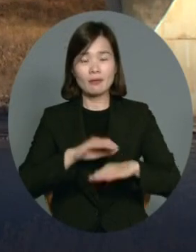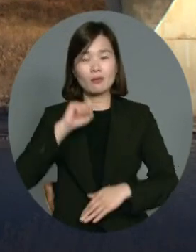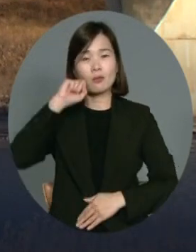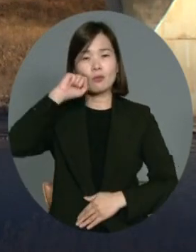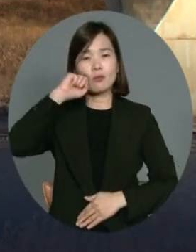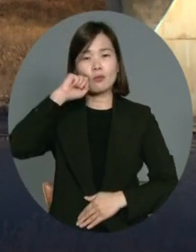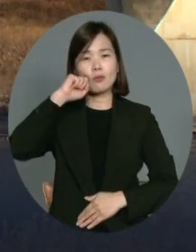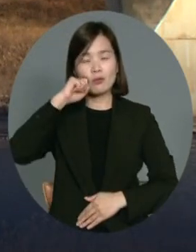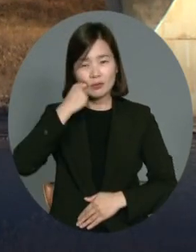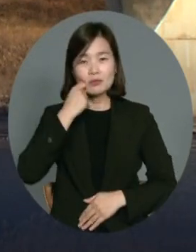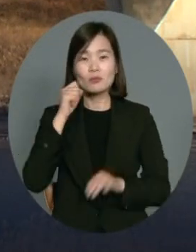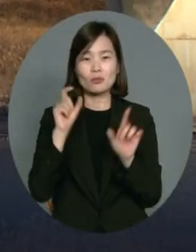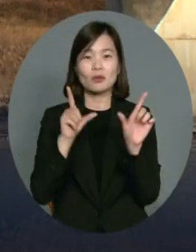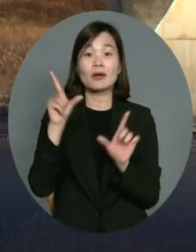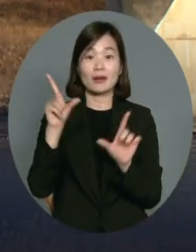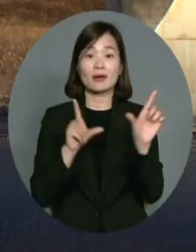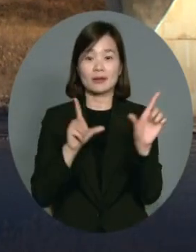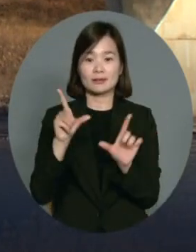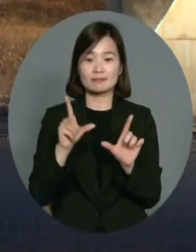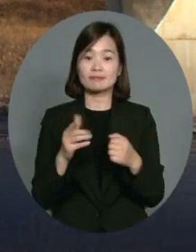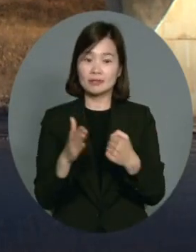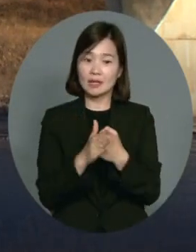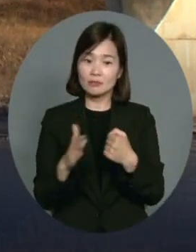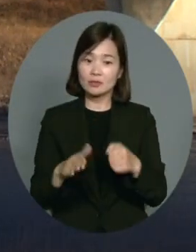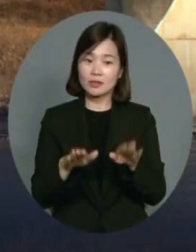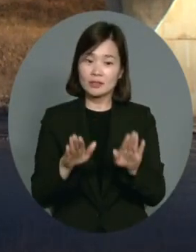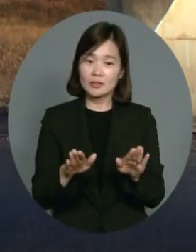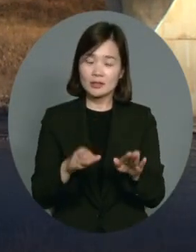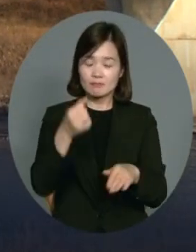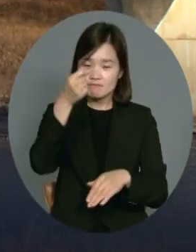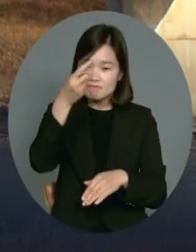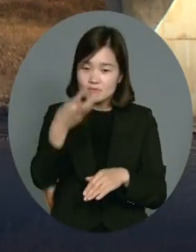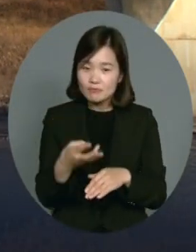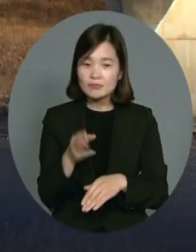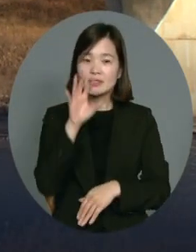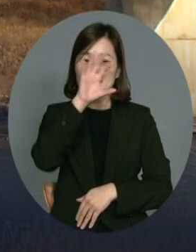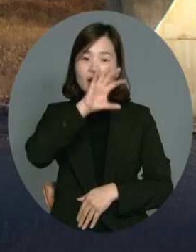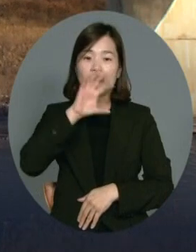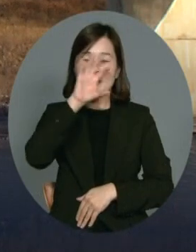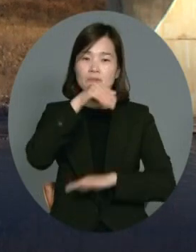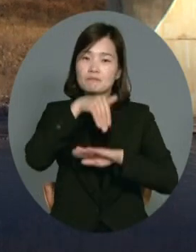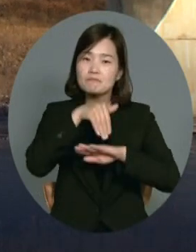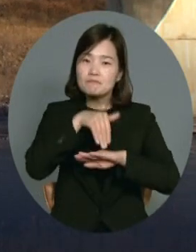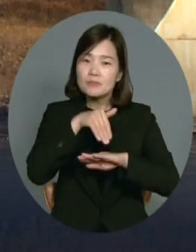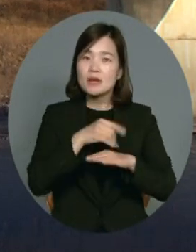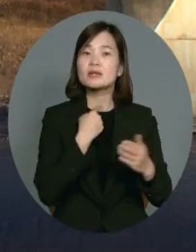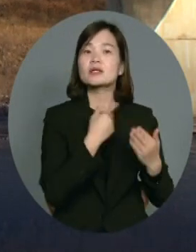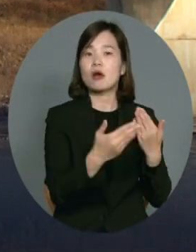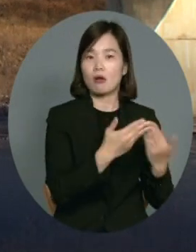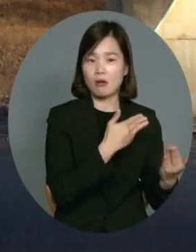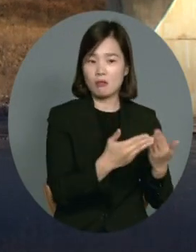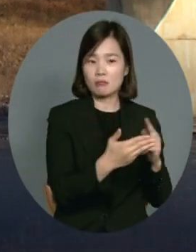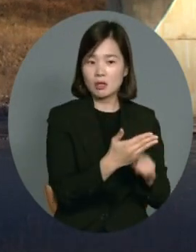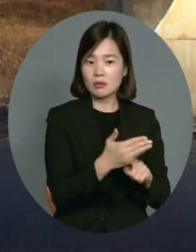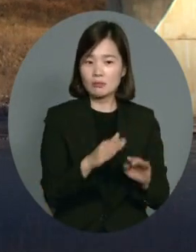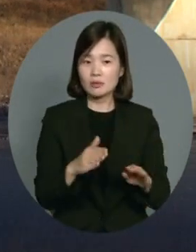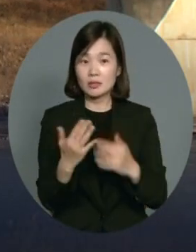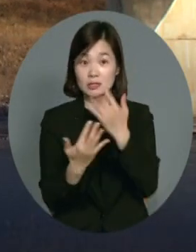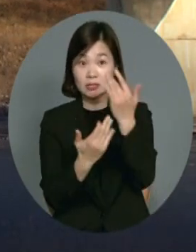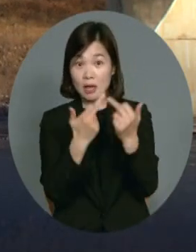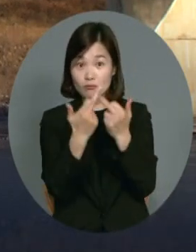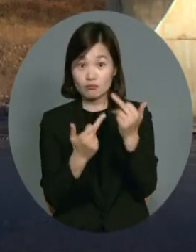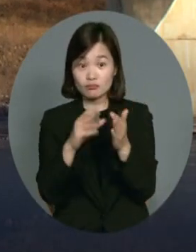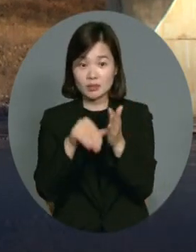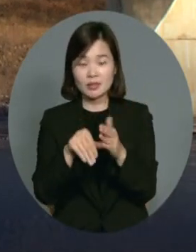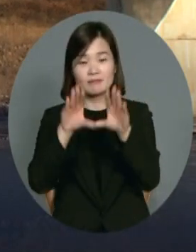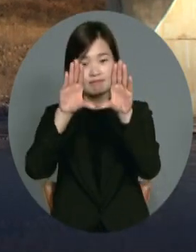대응 체제를 마련하기가 쉽지가 않습니다. 그래서 수차에 걸친 여러 차례에 걸친 훈련과 경험만이 쉽게 산불